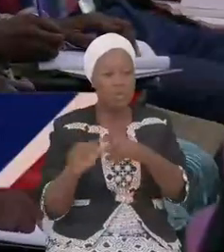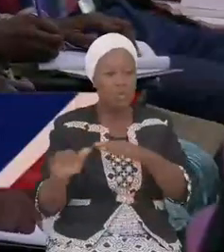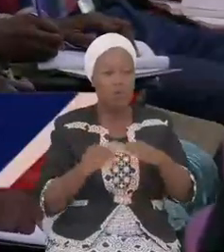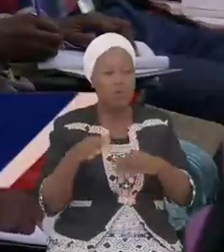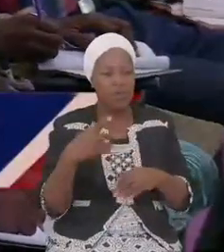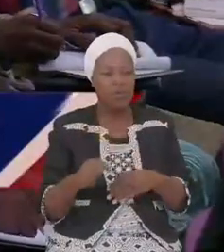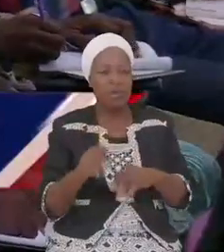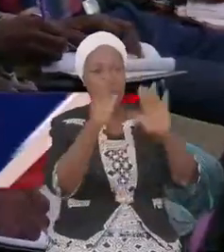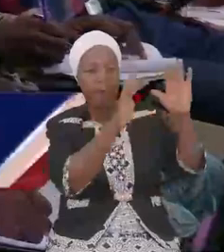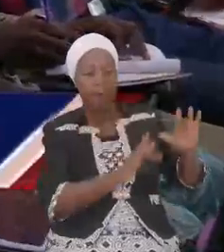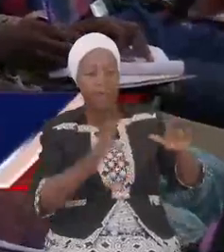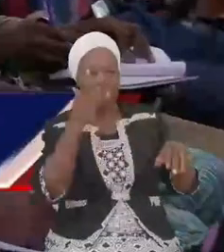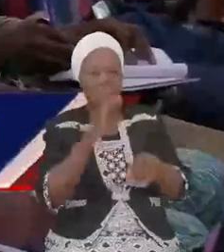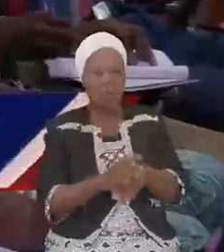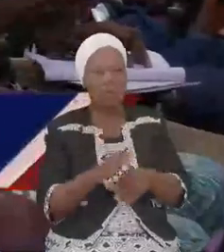Luc 1, 72.